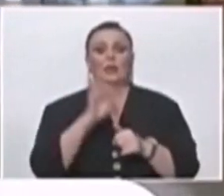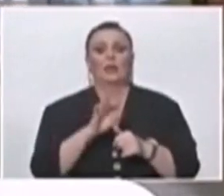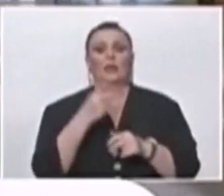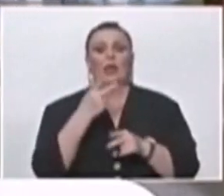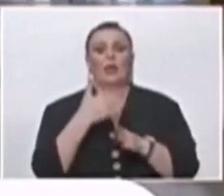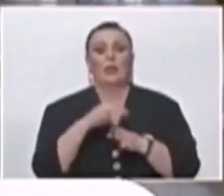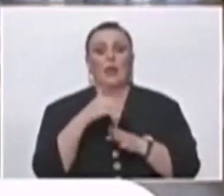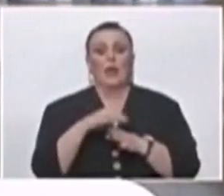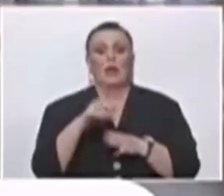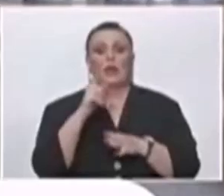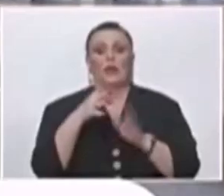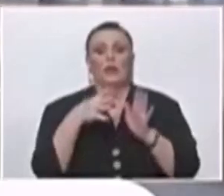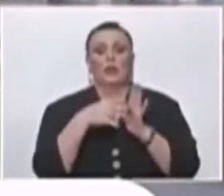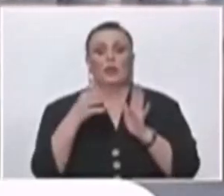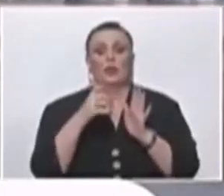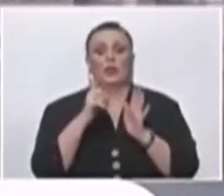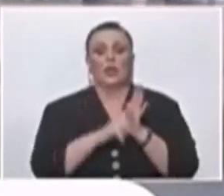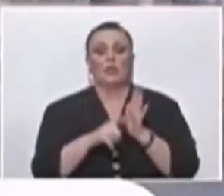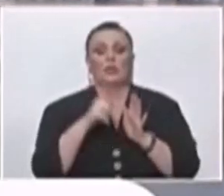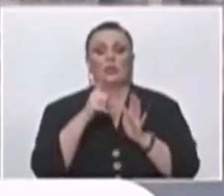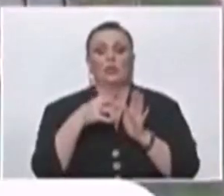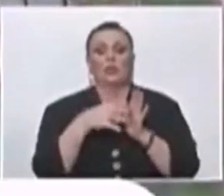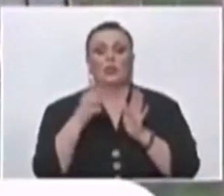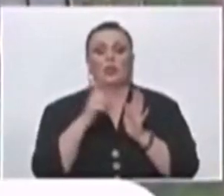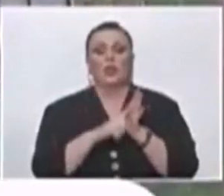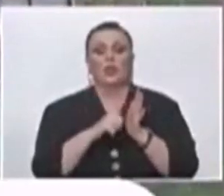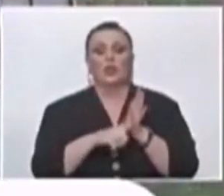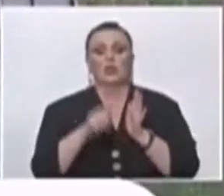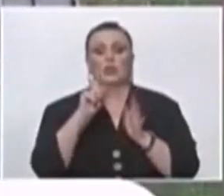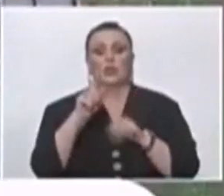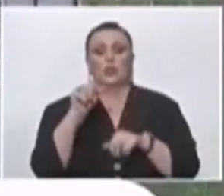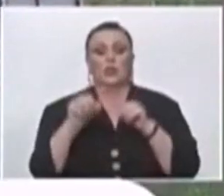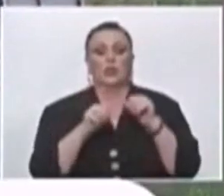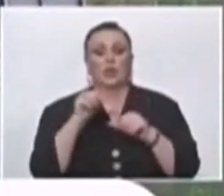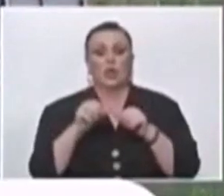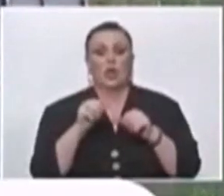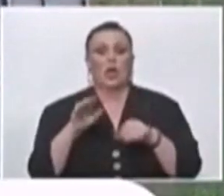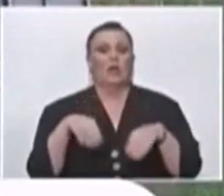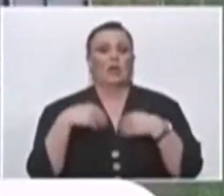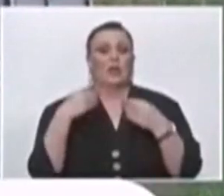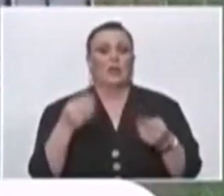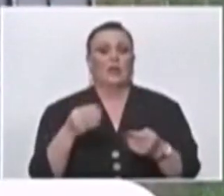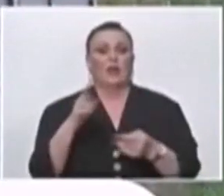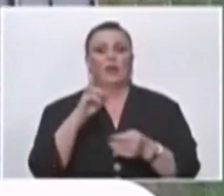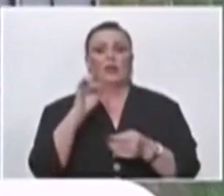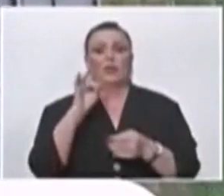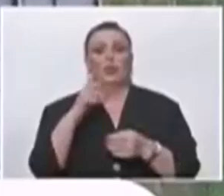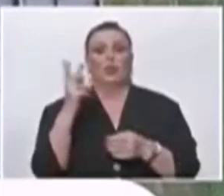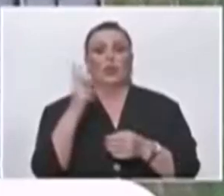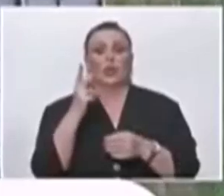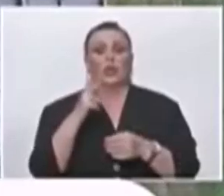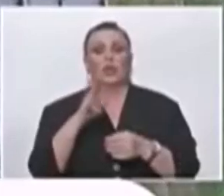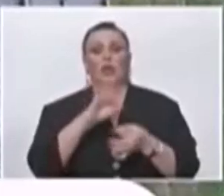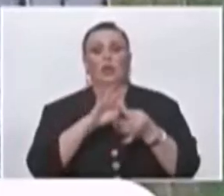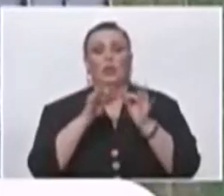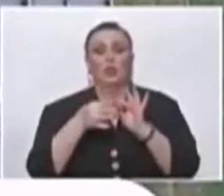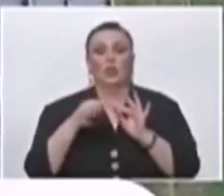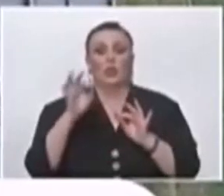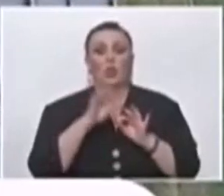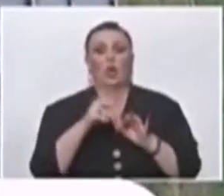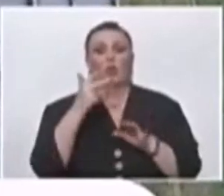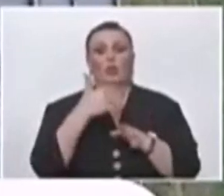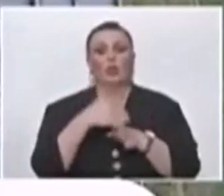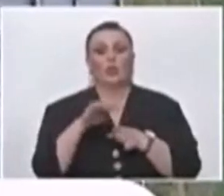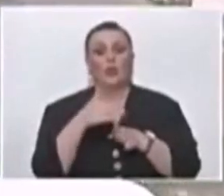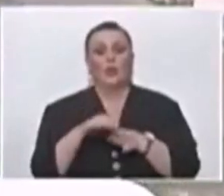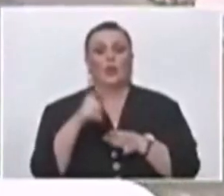mərhələdə 1970 və 1971-ci illərdə tikilib istismara verilib. Kür 2 su təmizləyici qurğular kompleksi isə 3